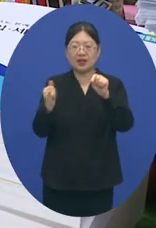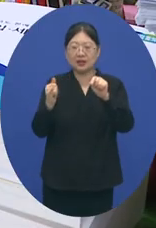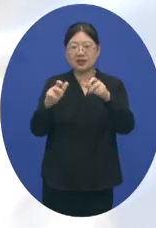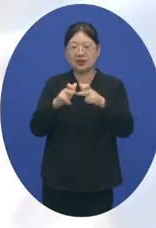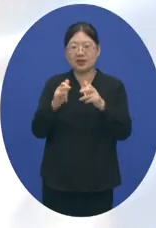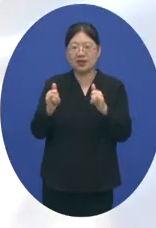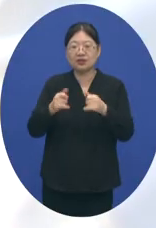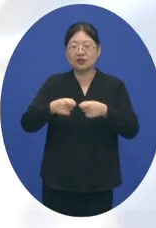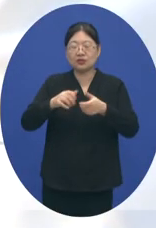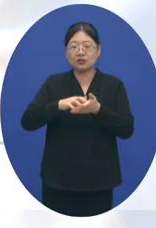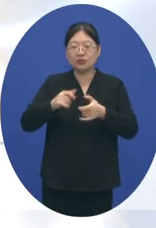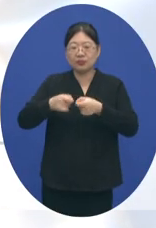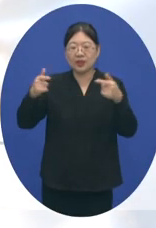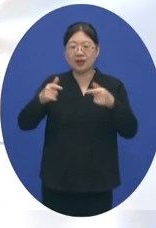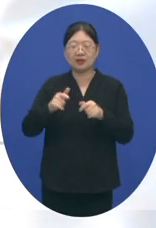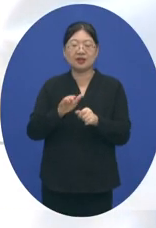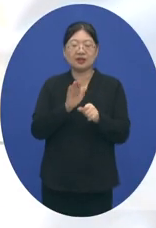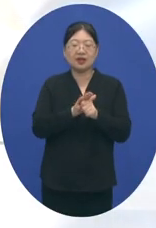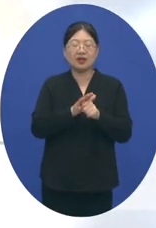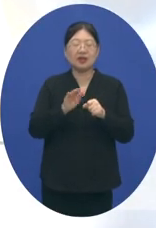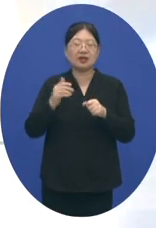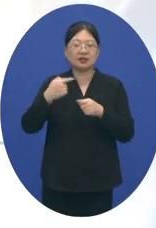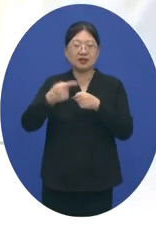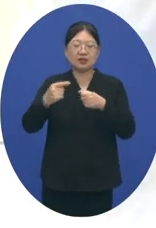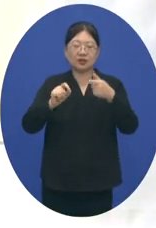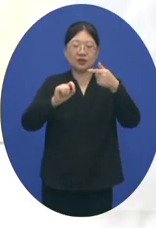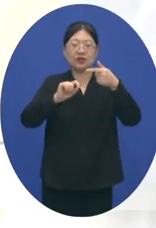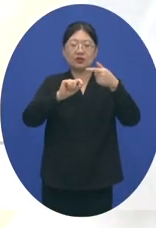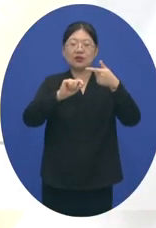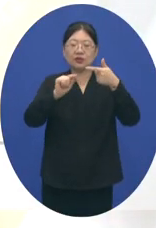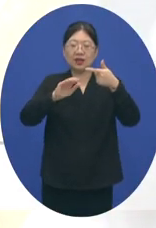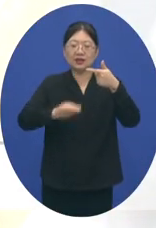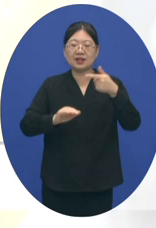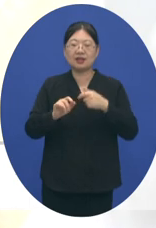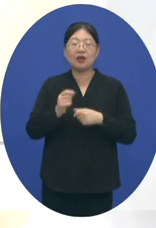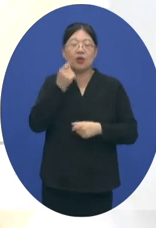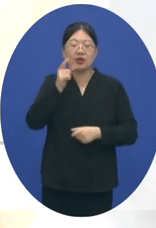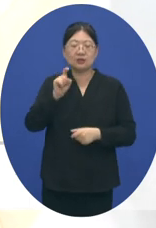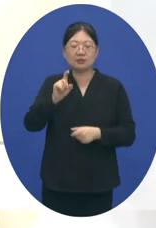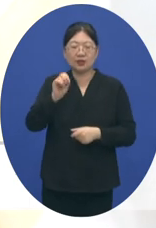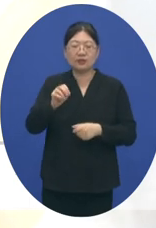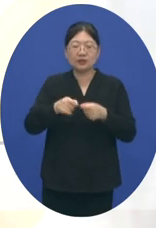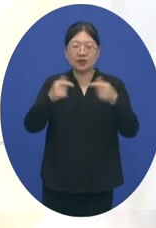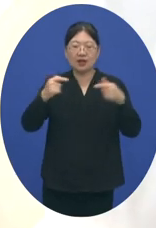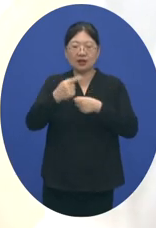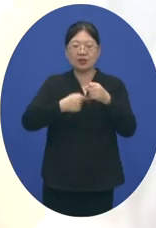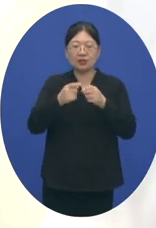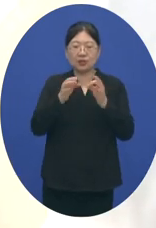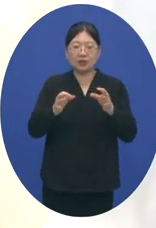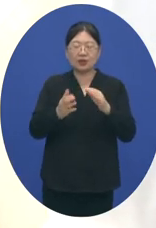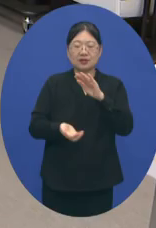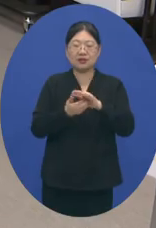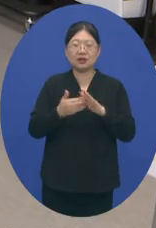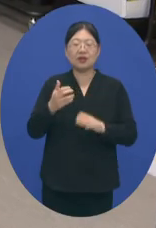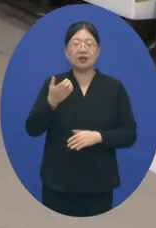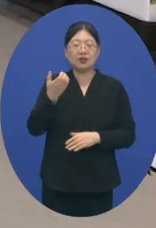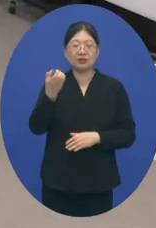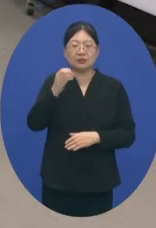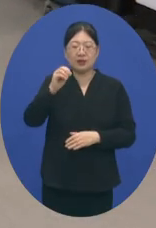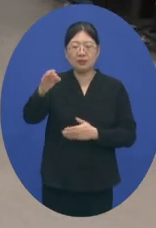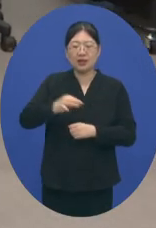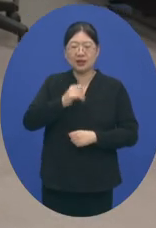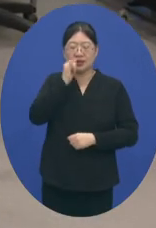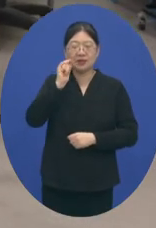확대합니다. 지원액수도 내년 하반기부터는 월 10만 원으로 늘려 1년 동안 최대 90만 원을 받을 수 있습니다.